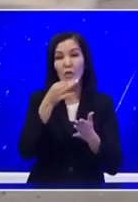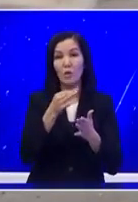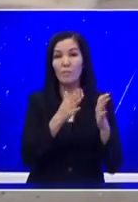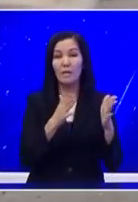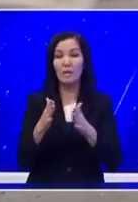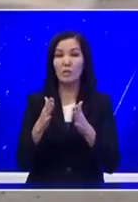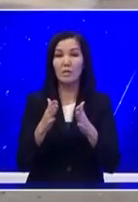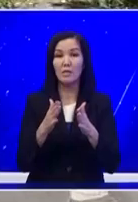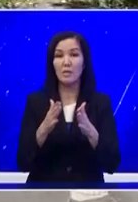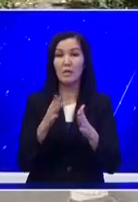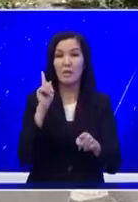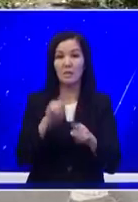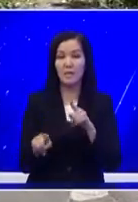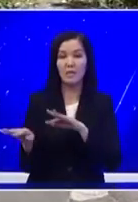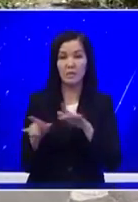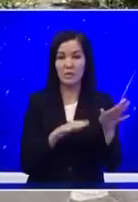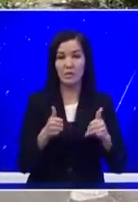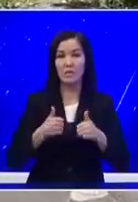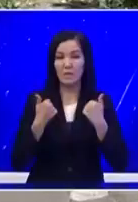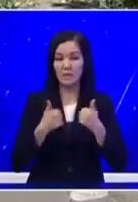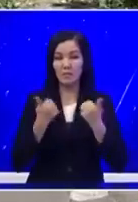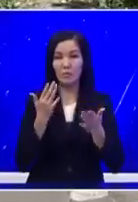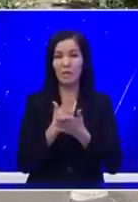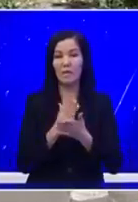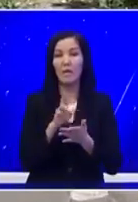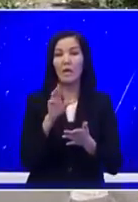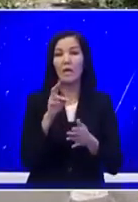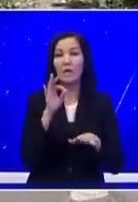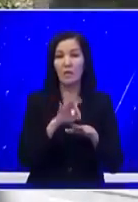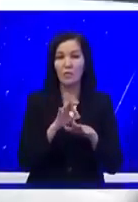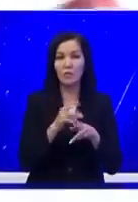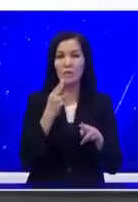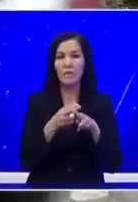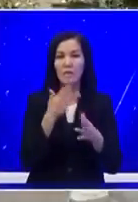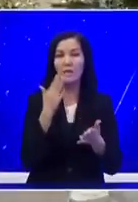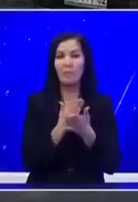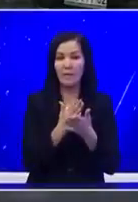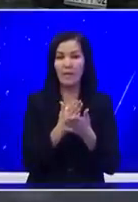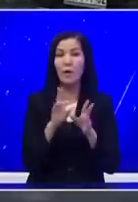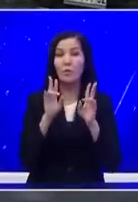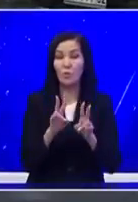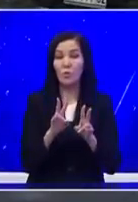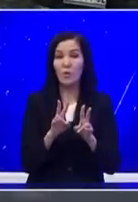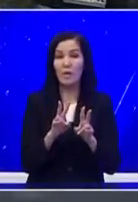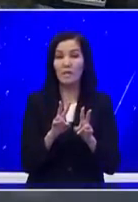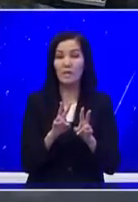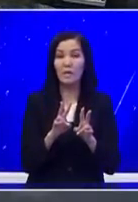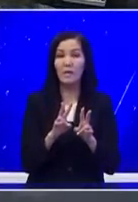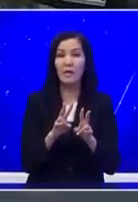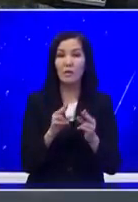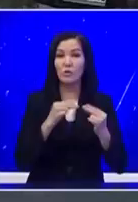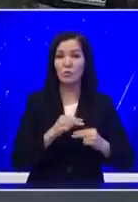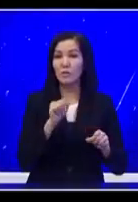ісін мейлінше шапшан жүргізуге тырысып жатыр. Корона індет істерін біршама тұсап тұрғанын жасырмайды. Әйтсе де